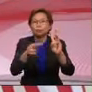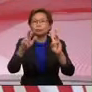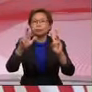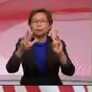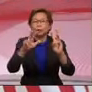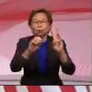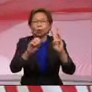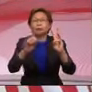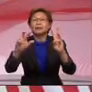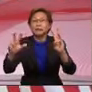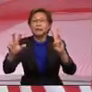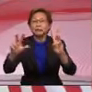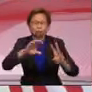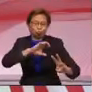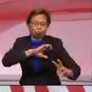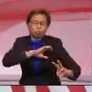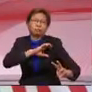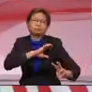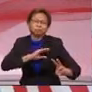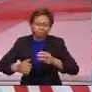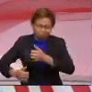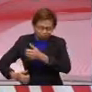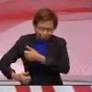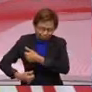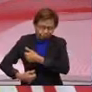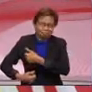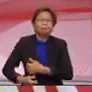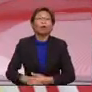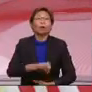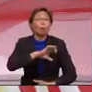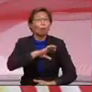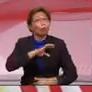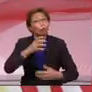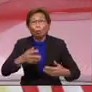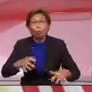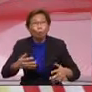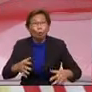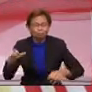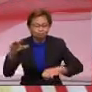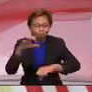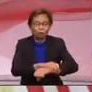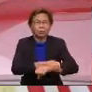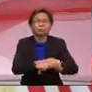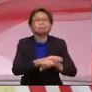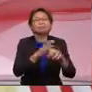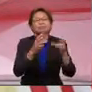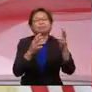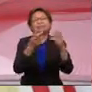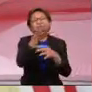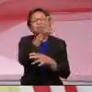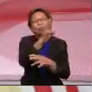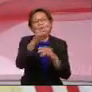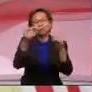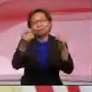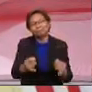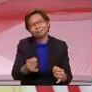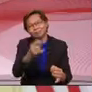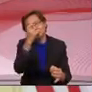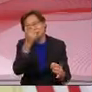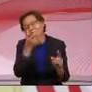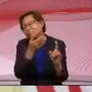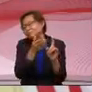16,003 anggota. PDRM telah menahan 17 individu di atas kesalahan engkar